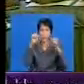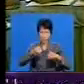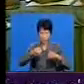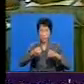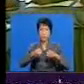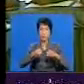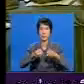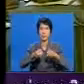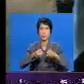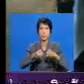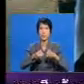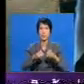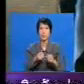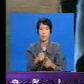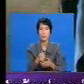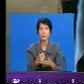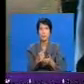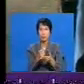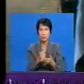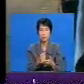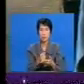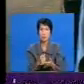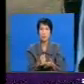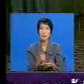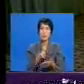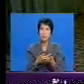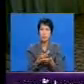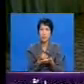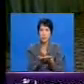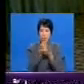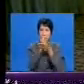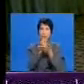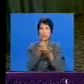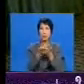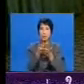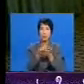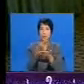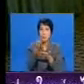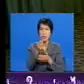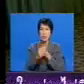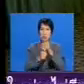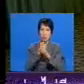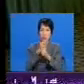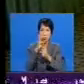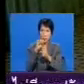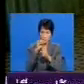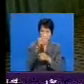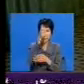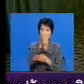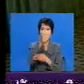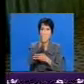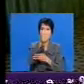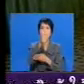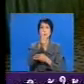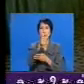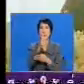เห็นชอบและได้มีการเร่งดำเนินการให้ลูกจ้างประจำของส่วนราชการได้รับสิทธิ์เงินบำนาญลูกจ้างประจำจนเป็นผลสำเร็จแ